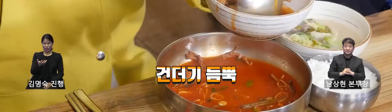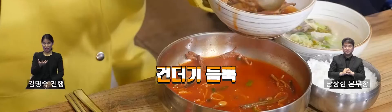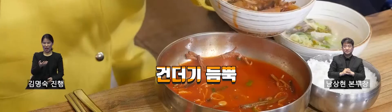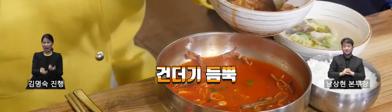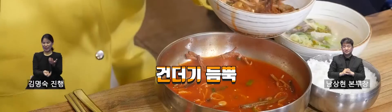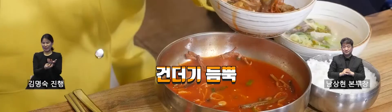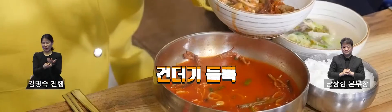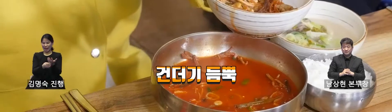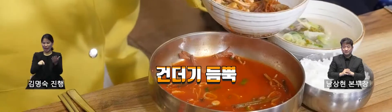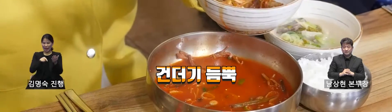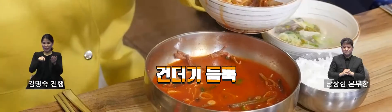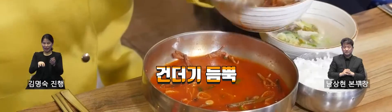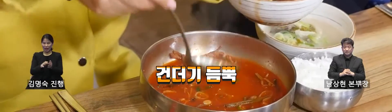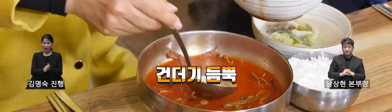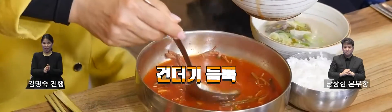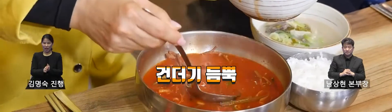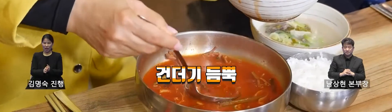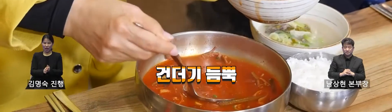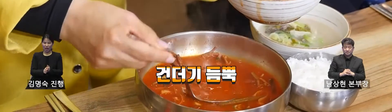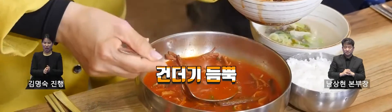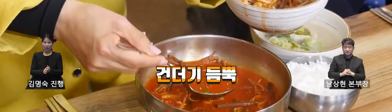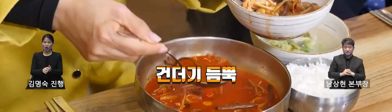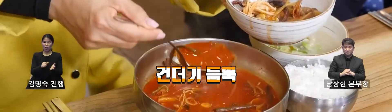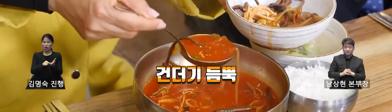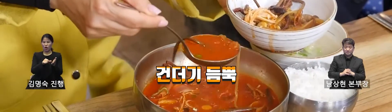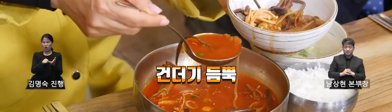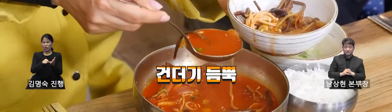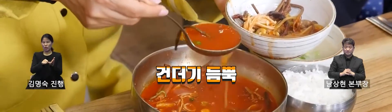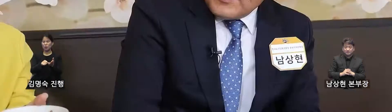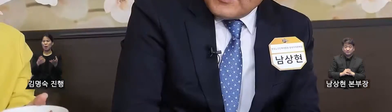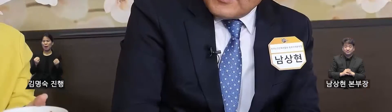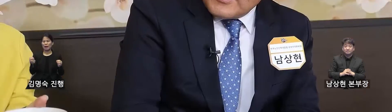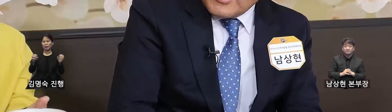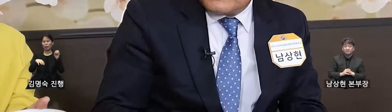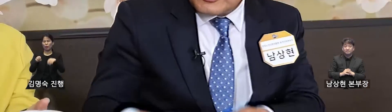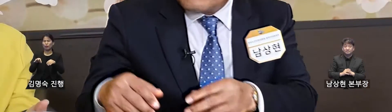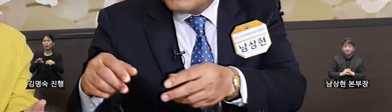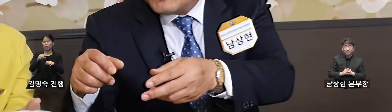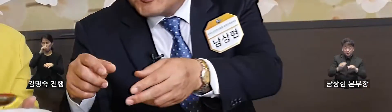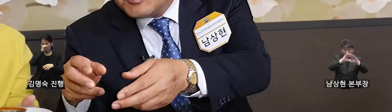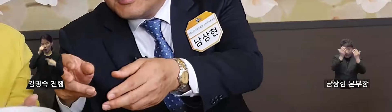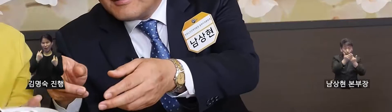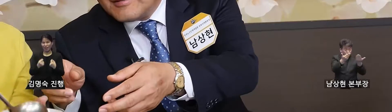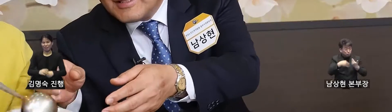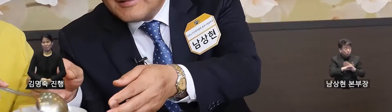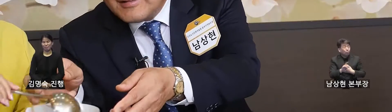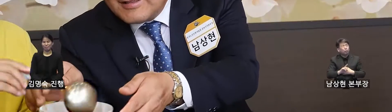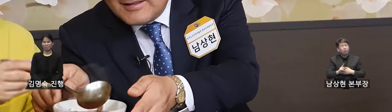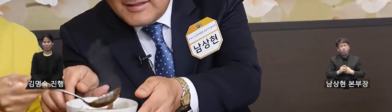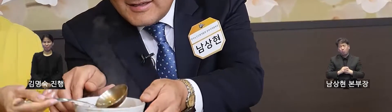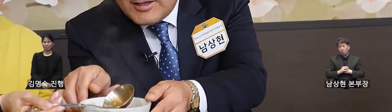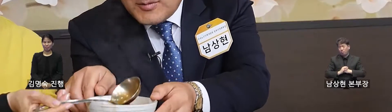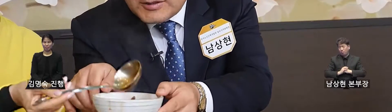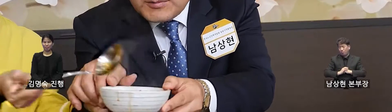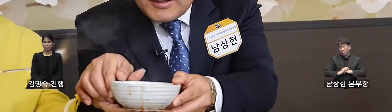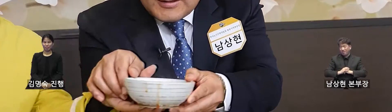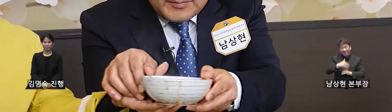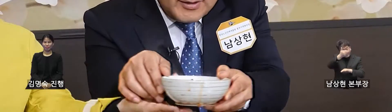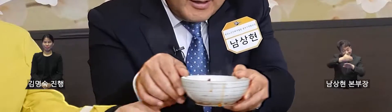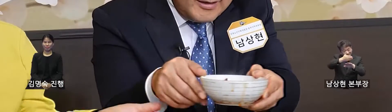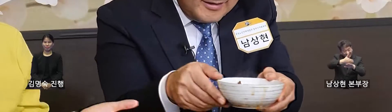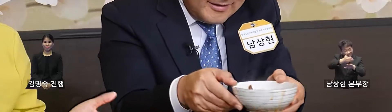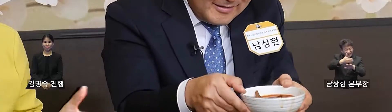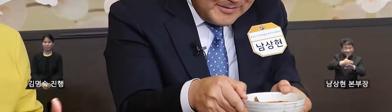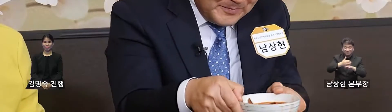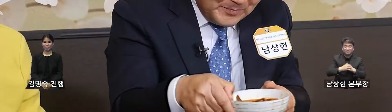거에 이런 건더기가 많은 게 좋아요. 아, 다 주시면 어떡해요. 네, 네 고맙습니다.